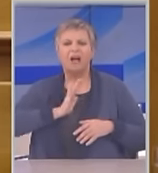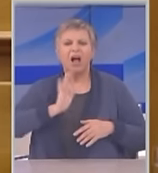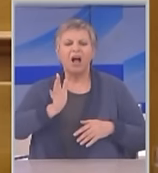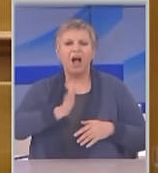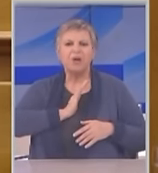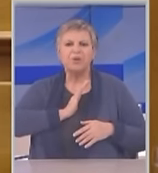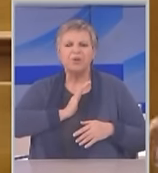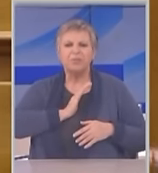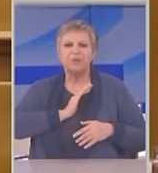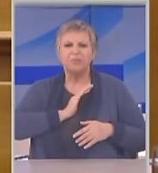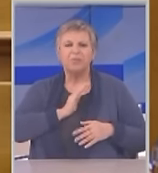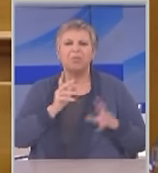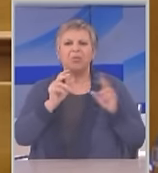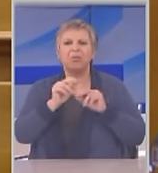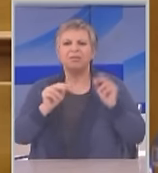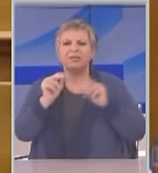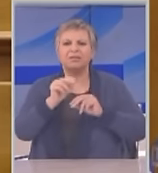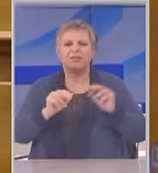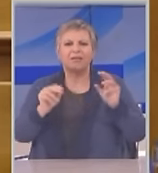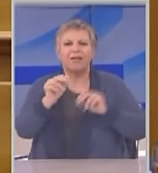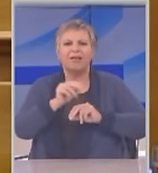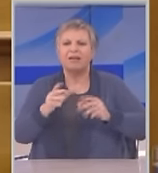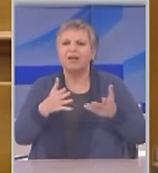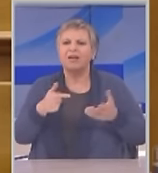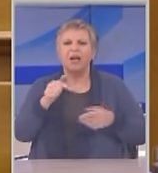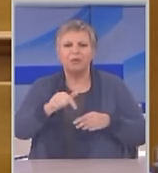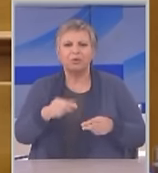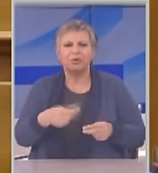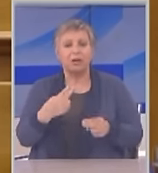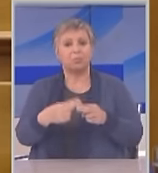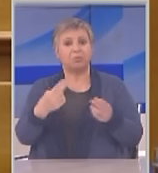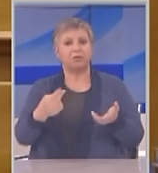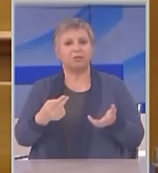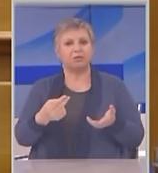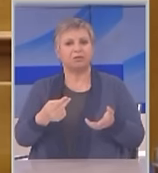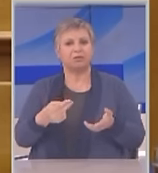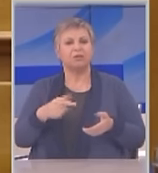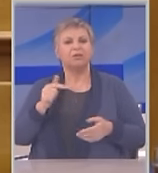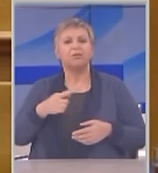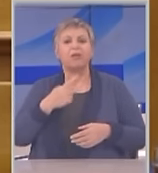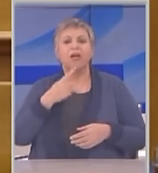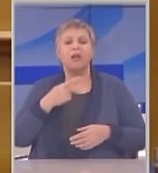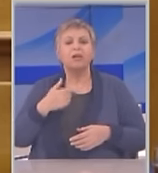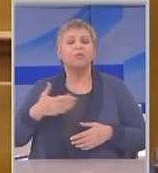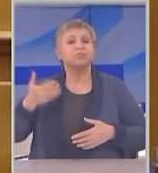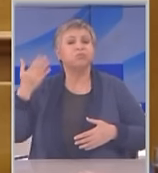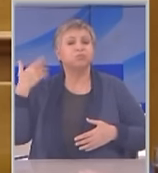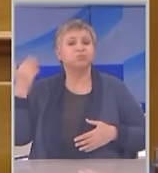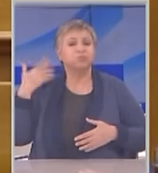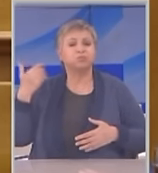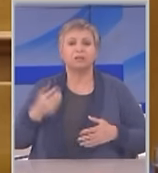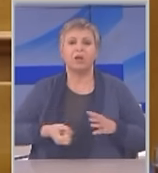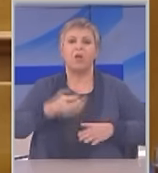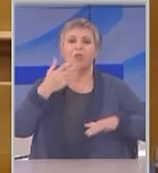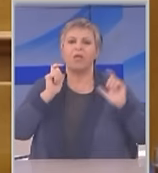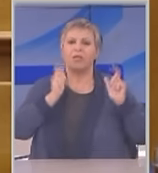Δεν λέμε δηλαδή και κάτι καινούριο σήμερα όταν μιλάμε για μίζες της περίοδου των κυβερνήσεων των παχιών αγελάδων, της Νέας